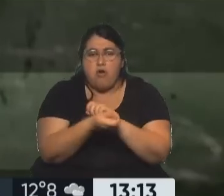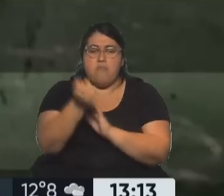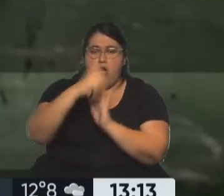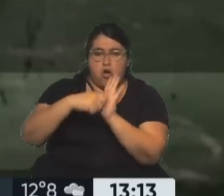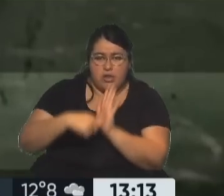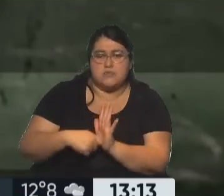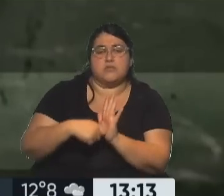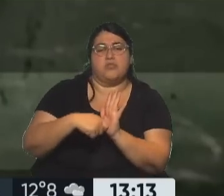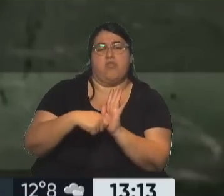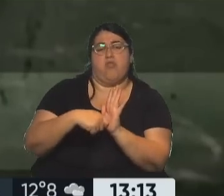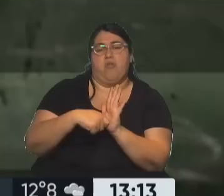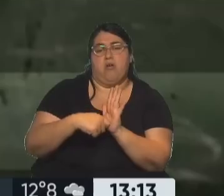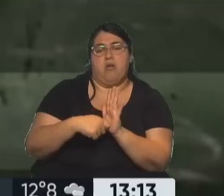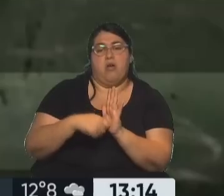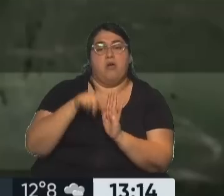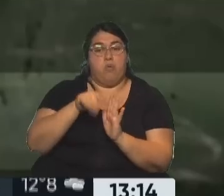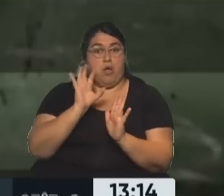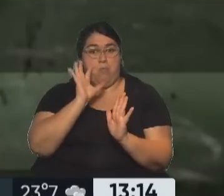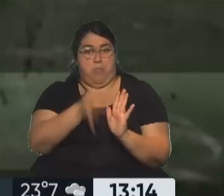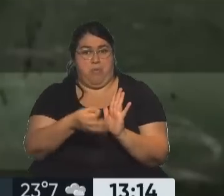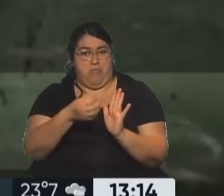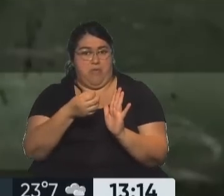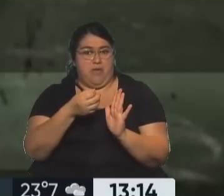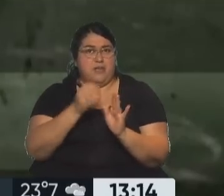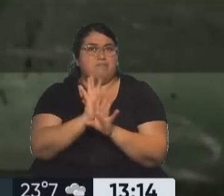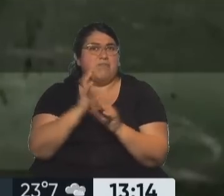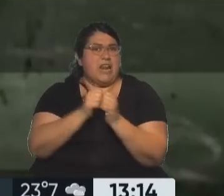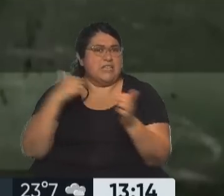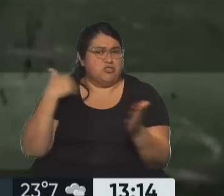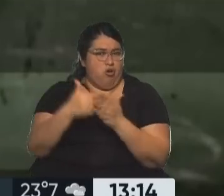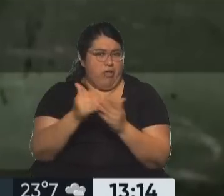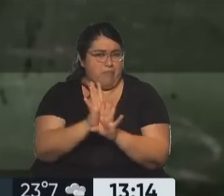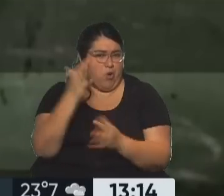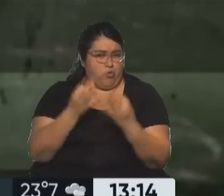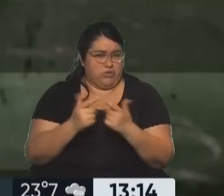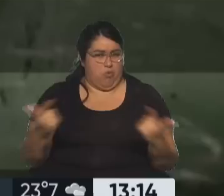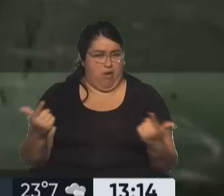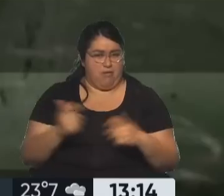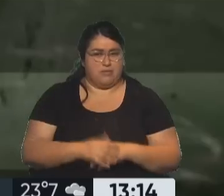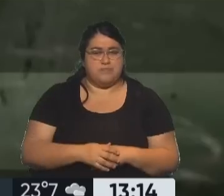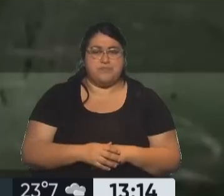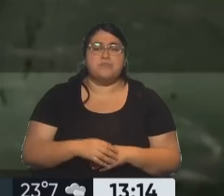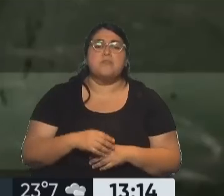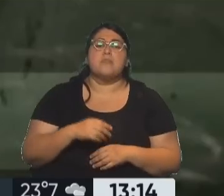ورفع الظلم التاريخي الذي يستثني القارة الأفريقية